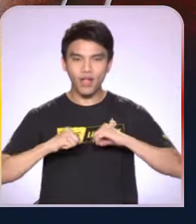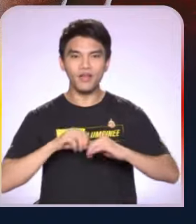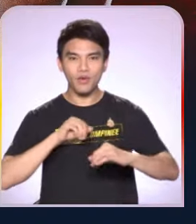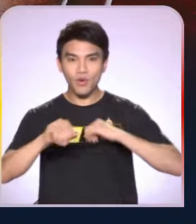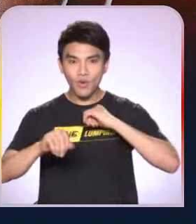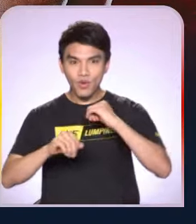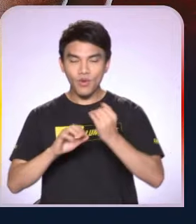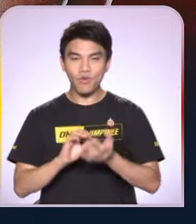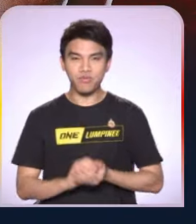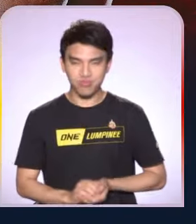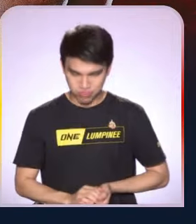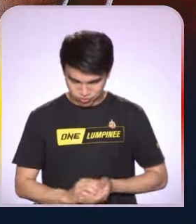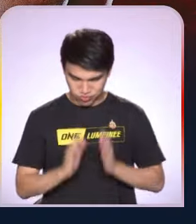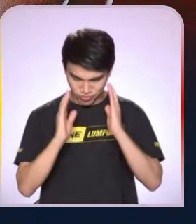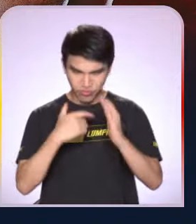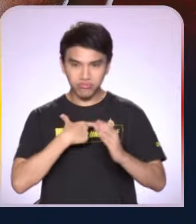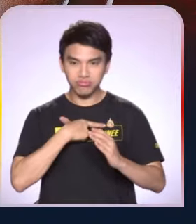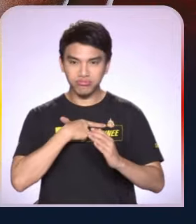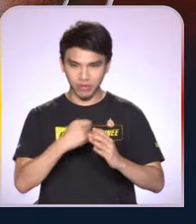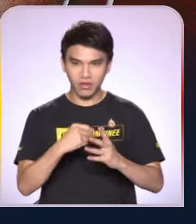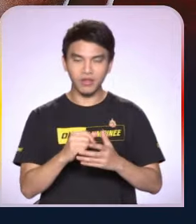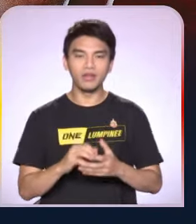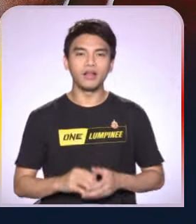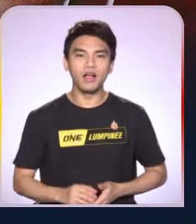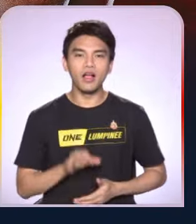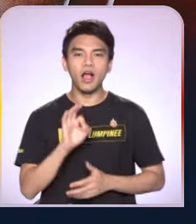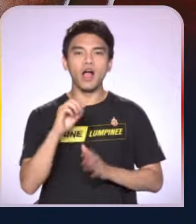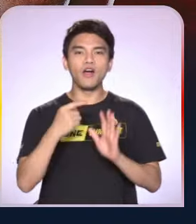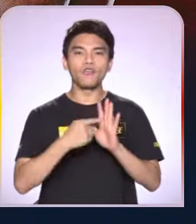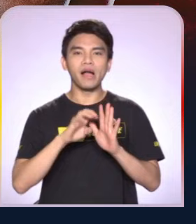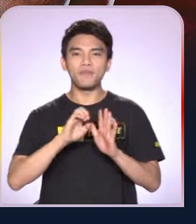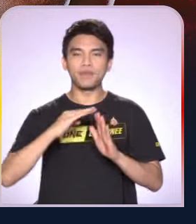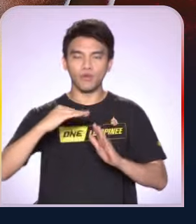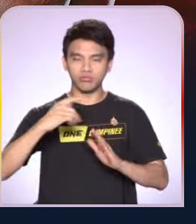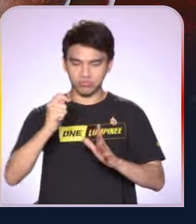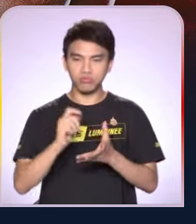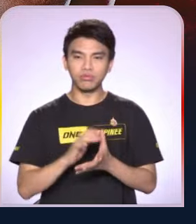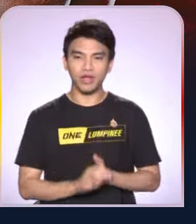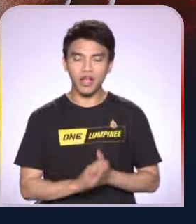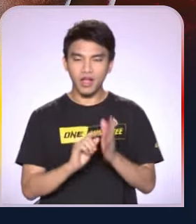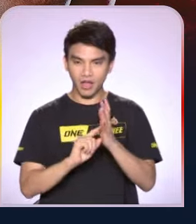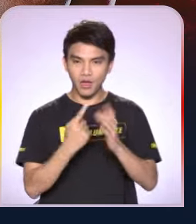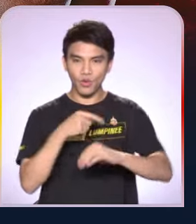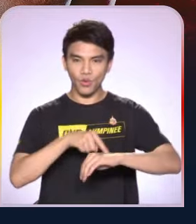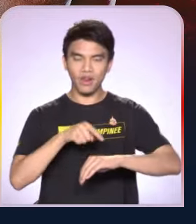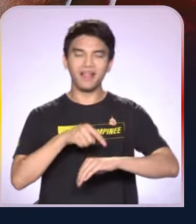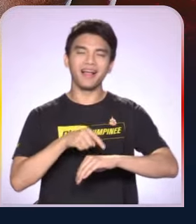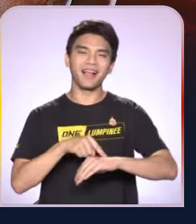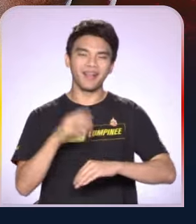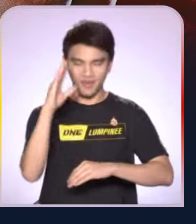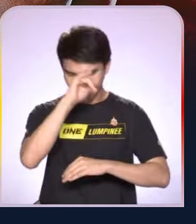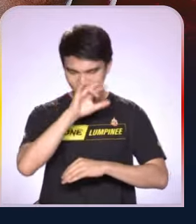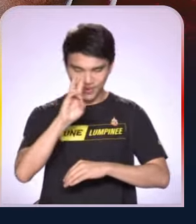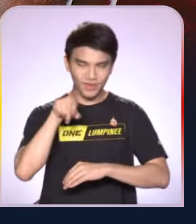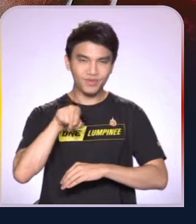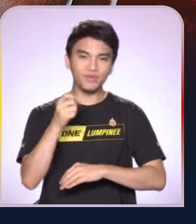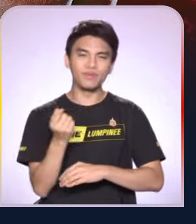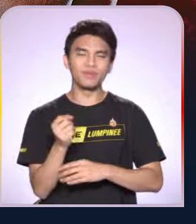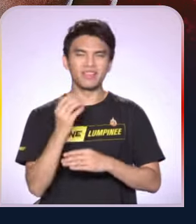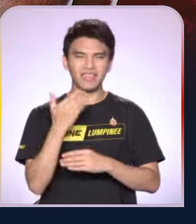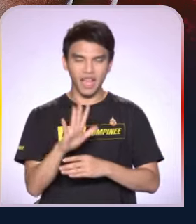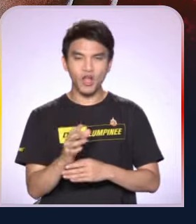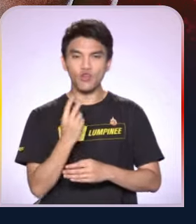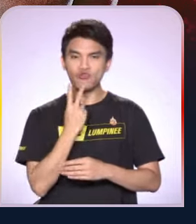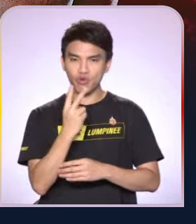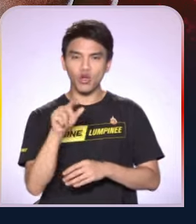ที่ถูกใจคอซาดิสแน่นอนจะเจอกับฟาบิโอเลอิสนะครับทางออนไลน์เริ่มต้นเวลา 19:30 นาทีนะครับแล้วก็